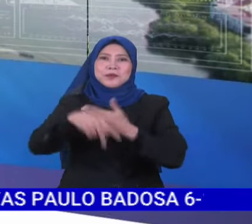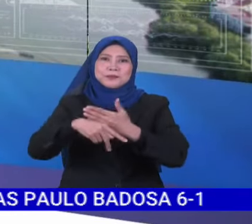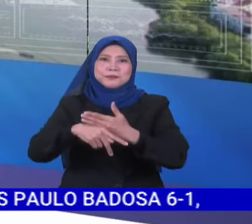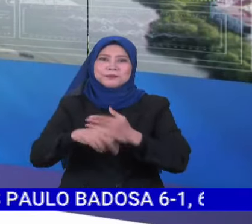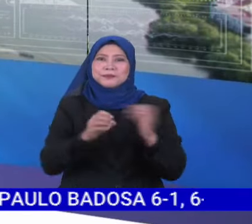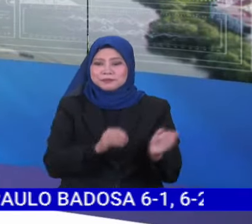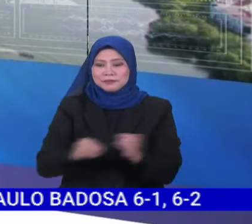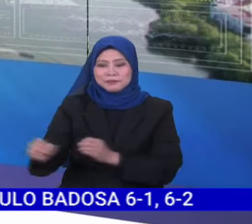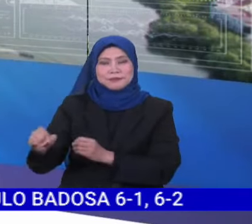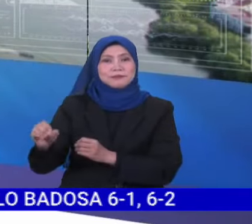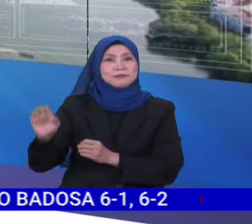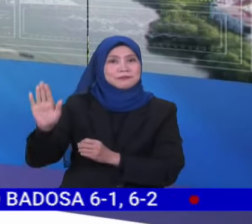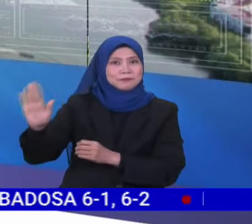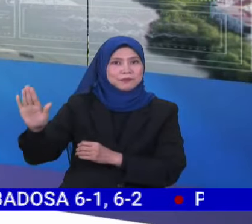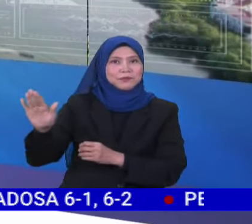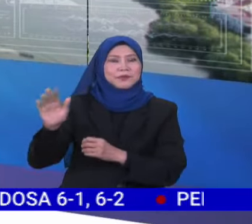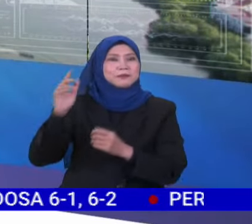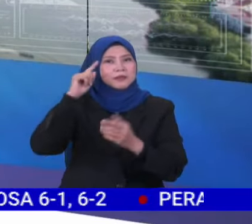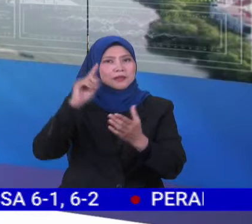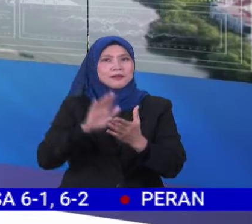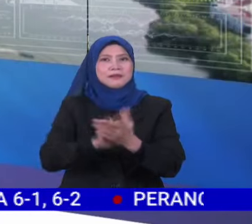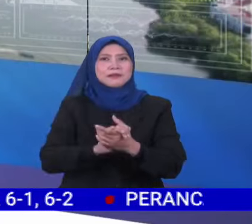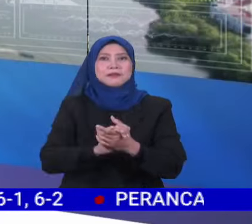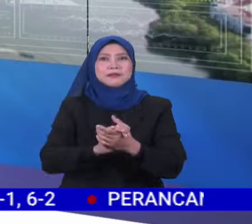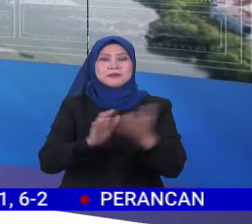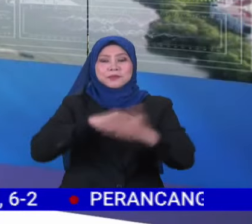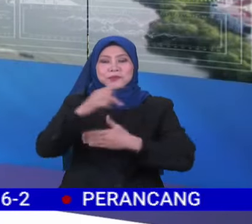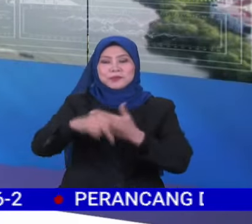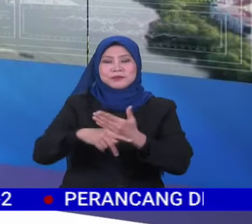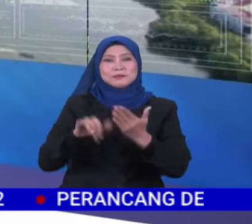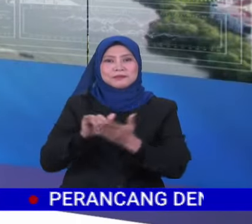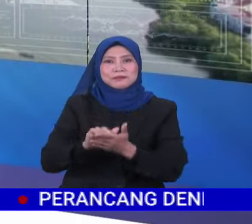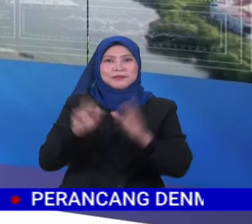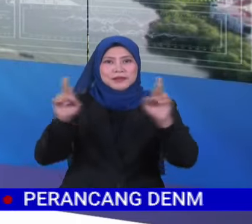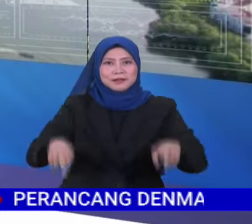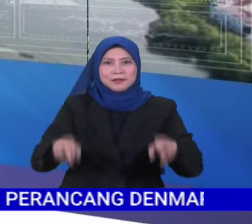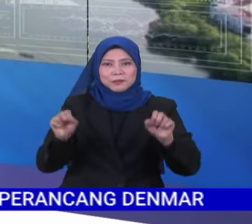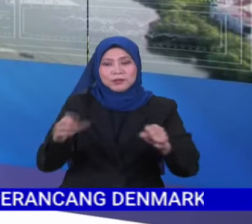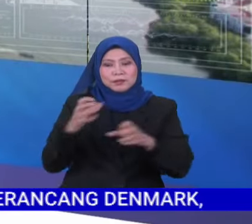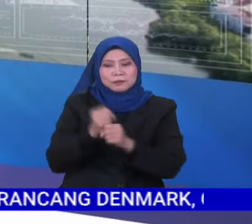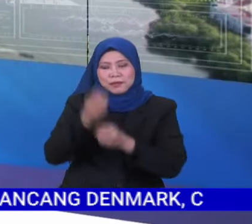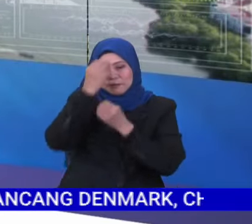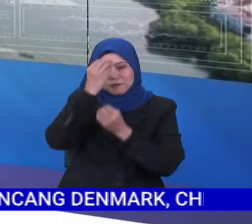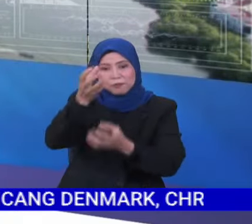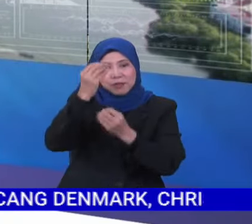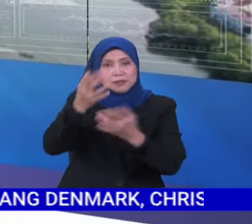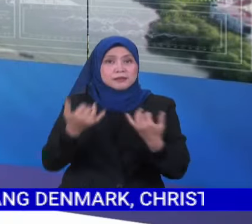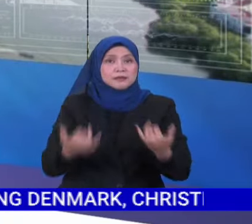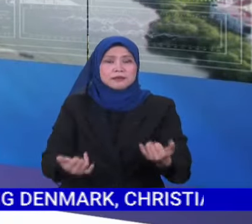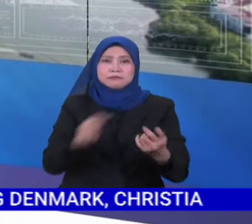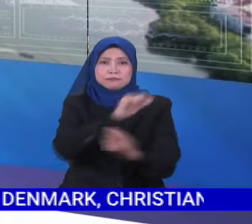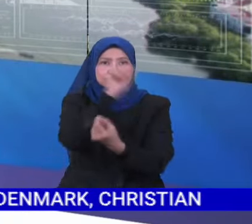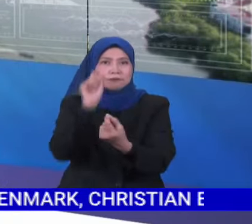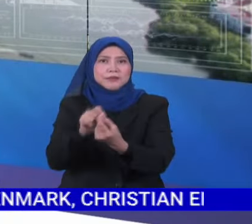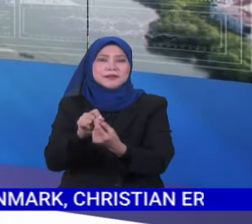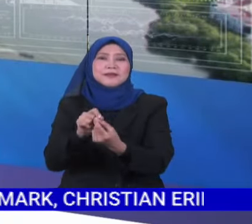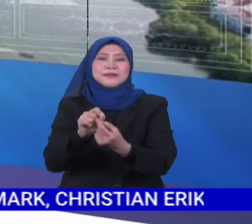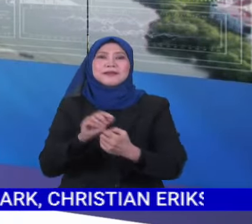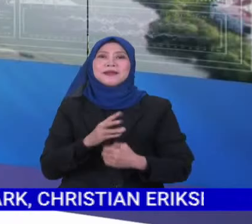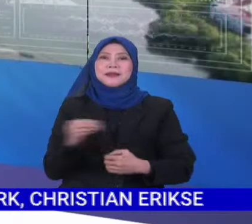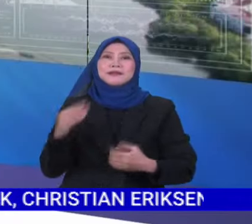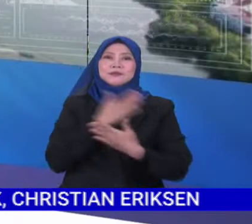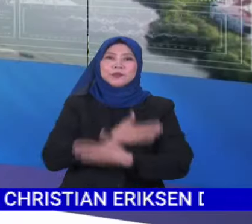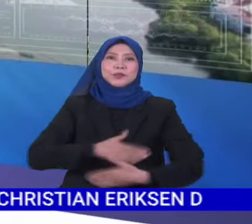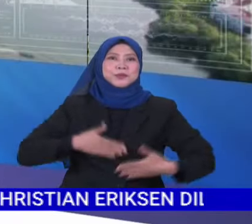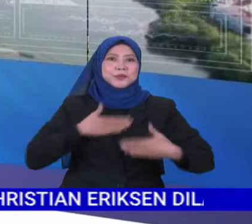sukanandi Mohamad Surya dibanding percaya melalui program tersebut rakyat boleh memperoleh maklumat semasa secara tepat selain